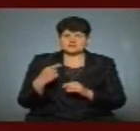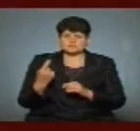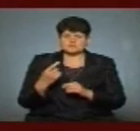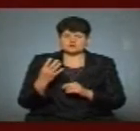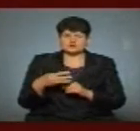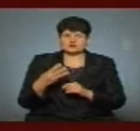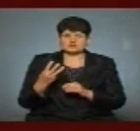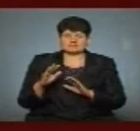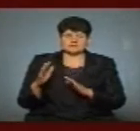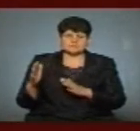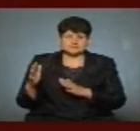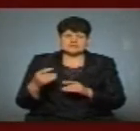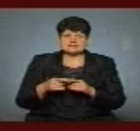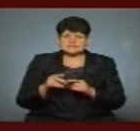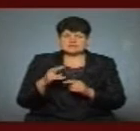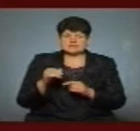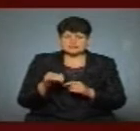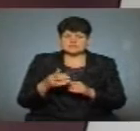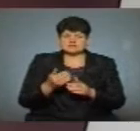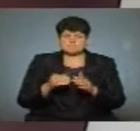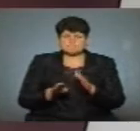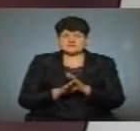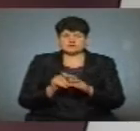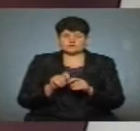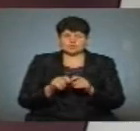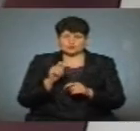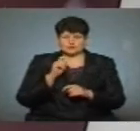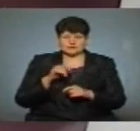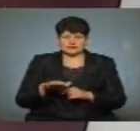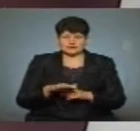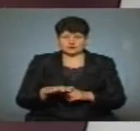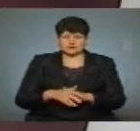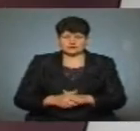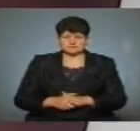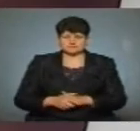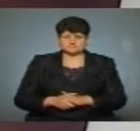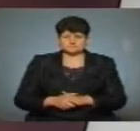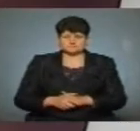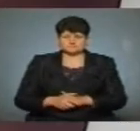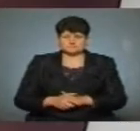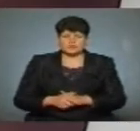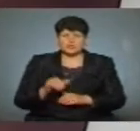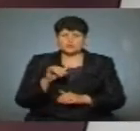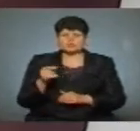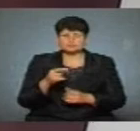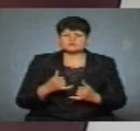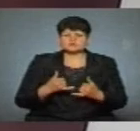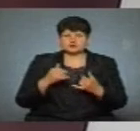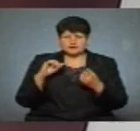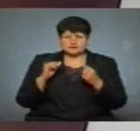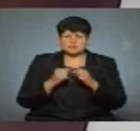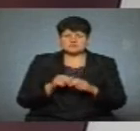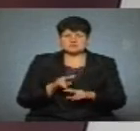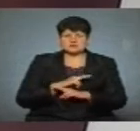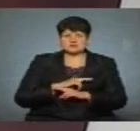– 43 випадки. Це дані із підконтрольної Україні території. У Тернополі вшанували пам'ять